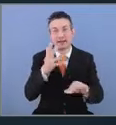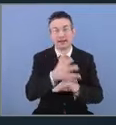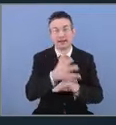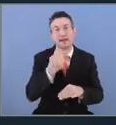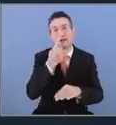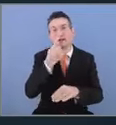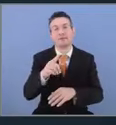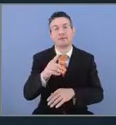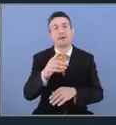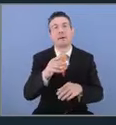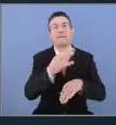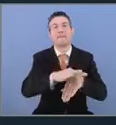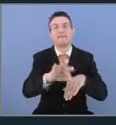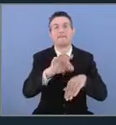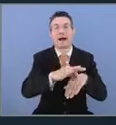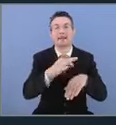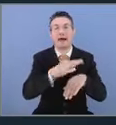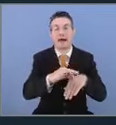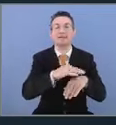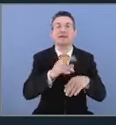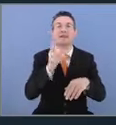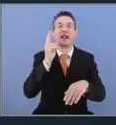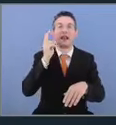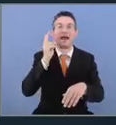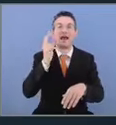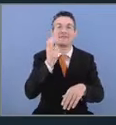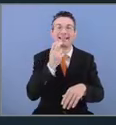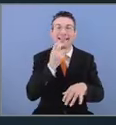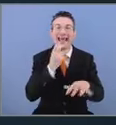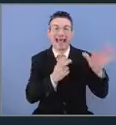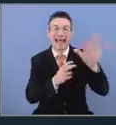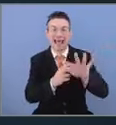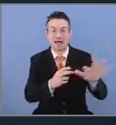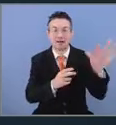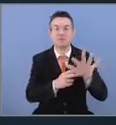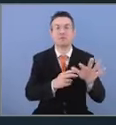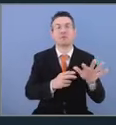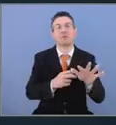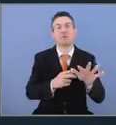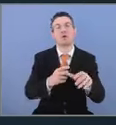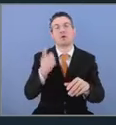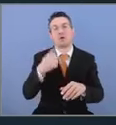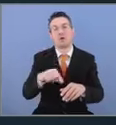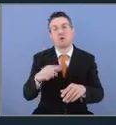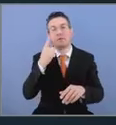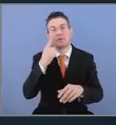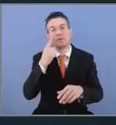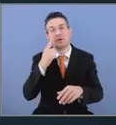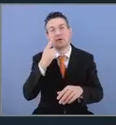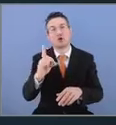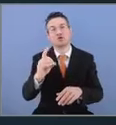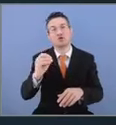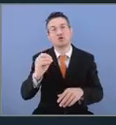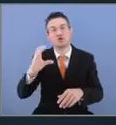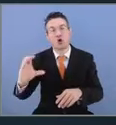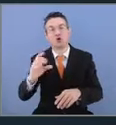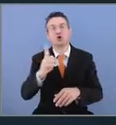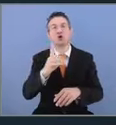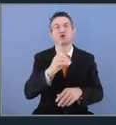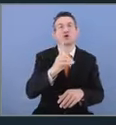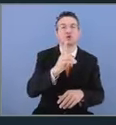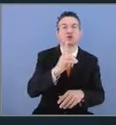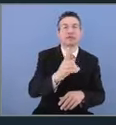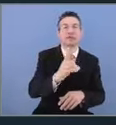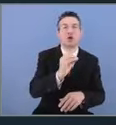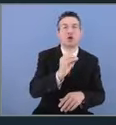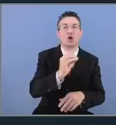dell'Alto Viterbese, il carciofo romanesco, l'abbacchio romano, le DOC G laziali, l'olio